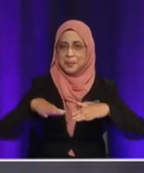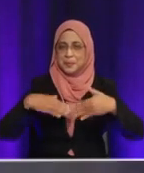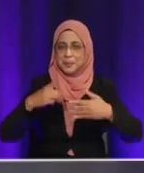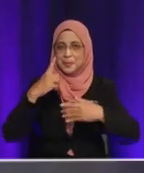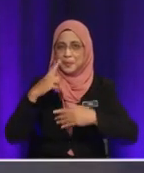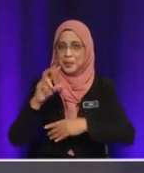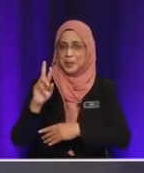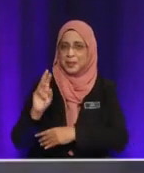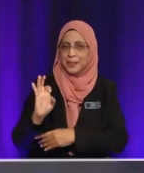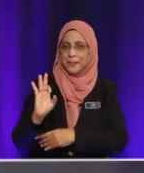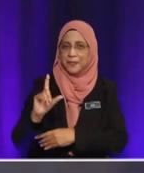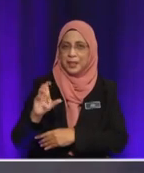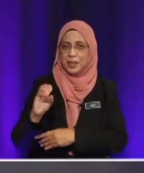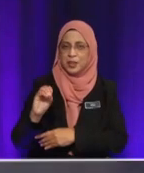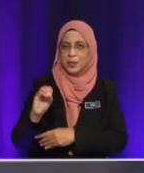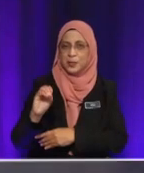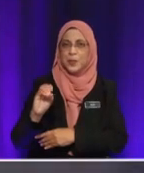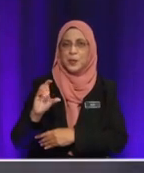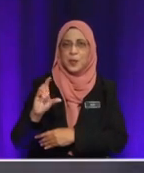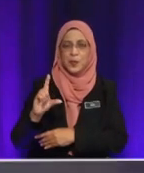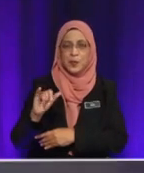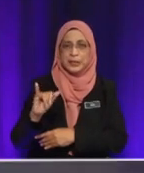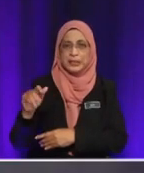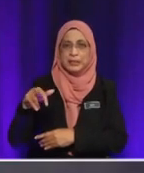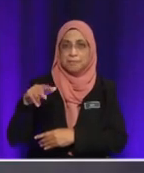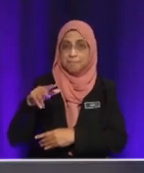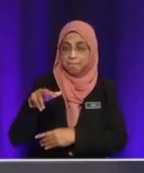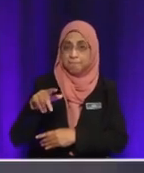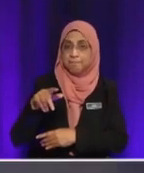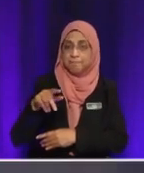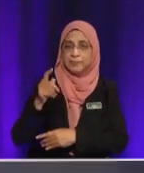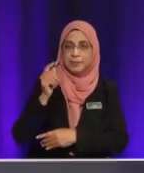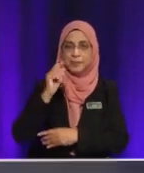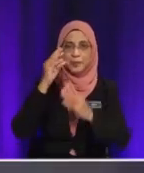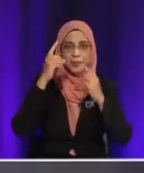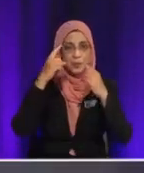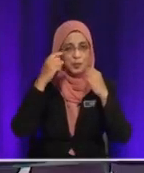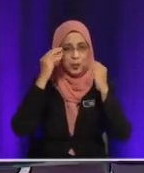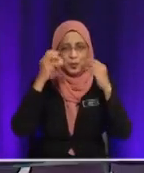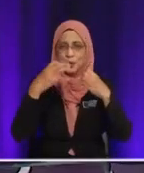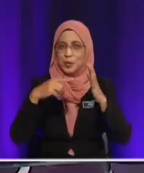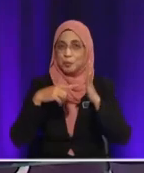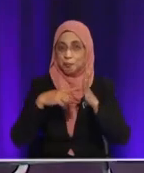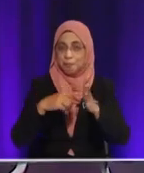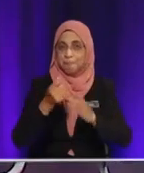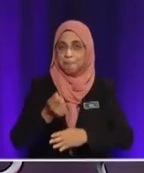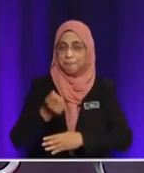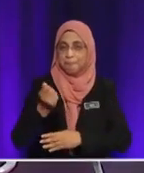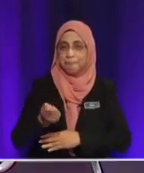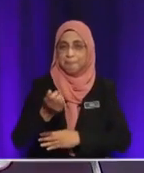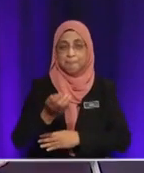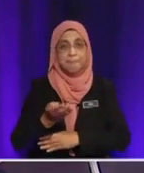cikgu boleh mulakan? Okey, terima kasih Fika. So, cikgu tadi dah ajar, cikgu Fatin dah tunjukkan alatan dan fungsi dan cikgu